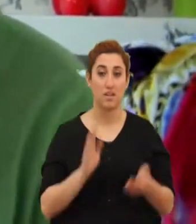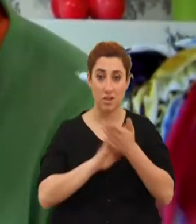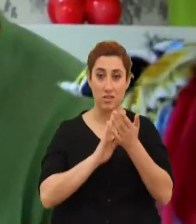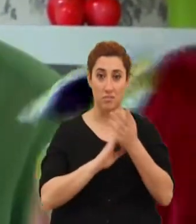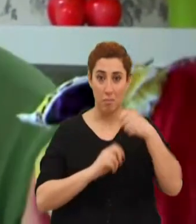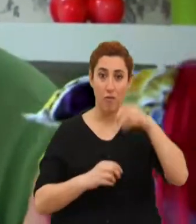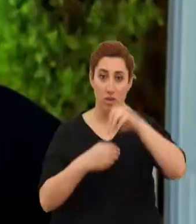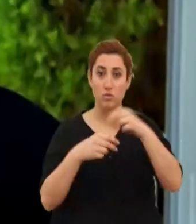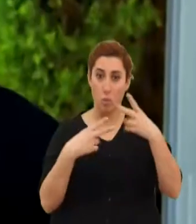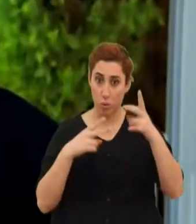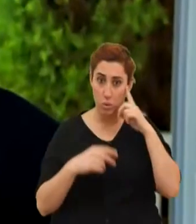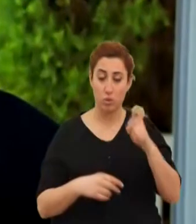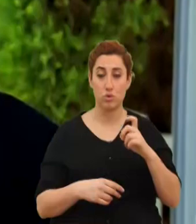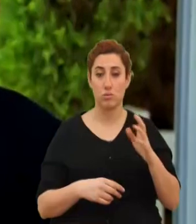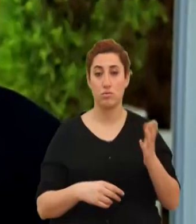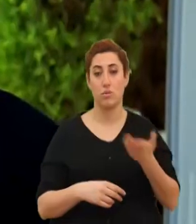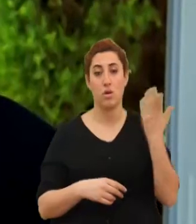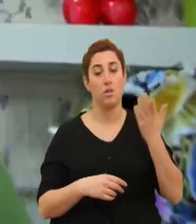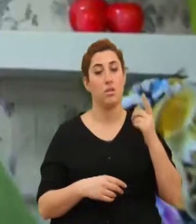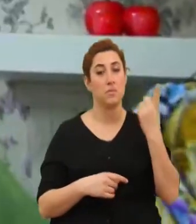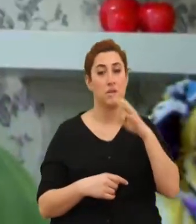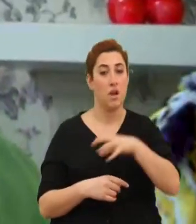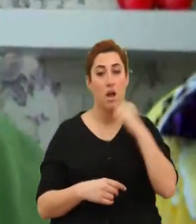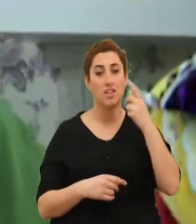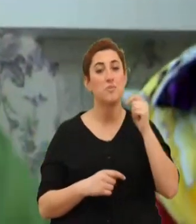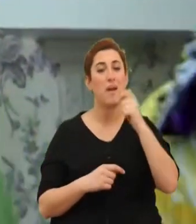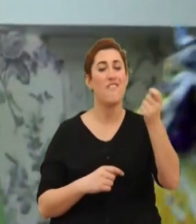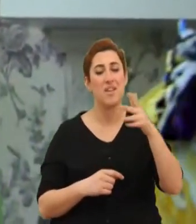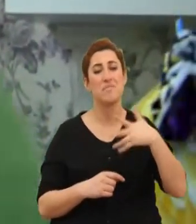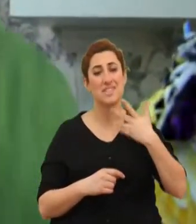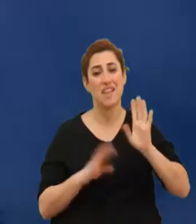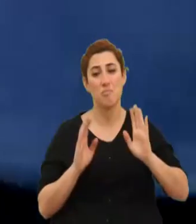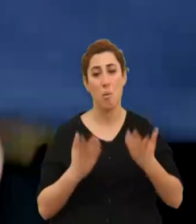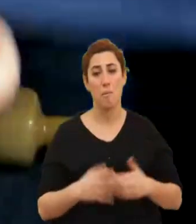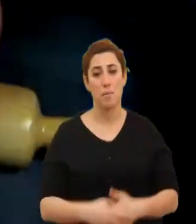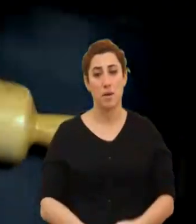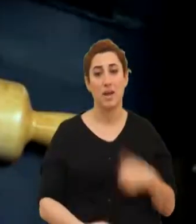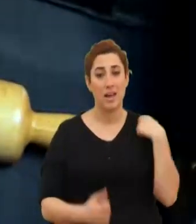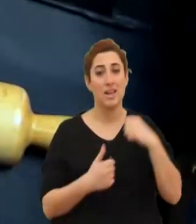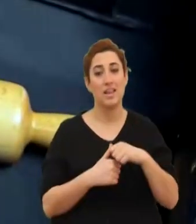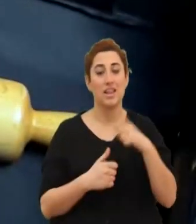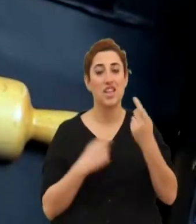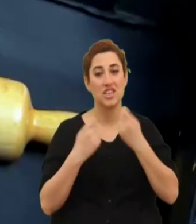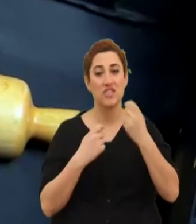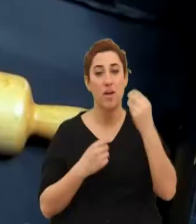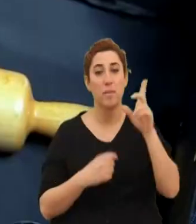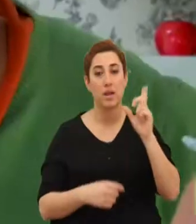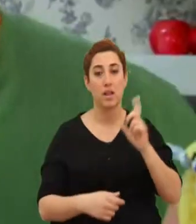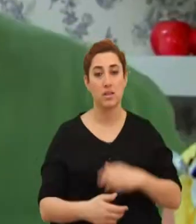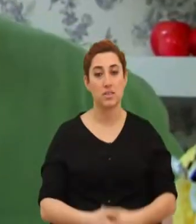Tazminat bavulun içine konur mu? Gerçi hayatta hiç para vermeyi sevmem ama. Tabii. Yine de bu iş için vermek